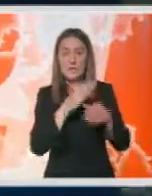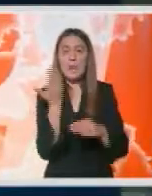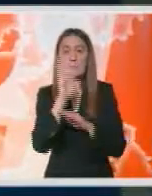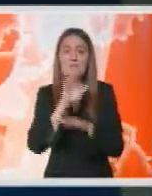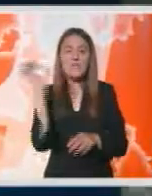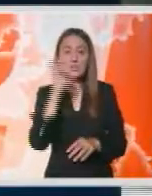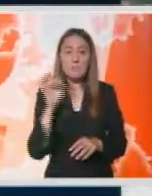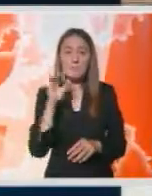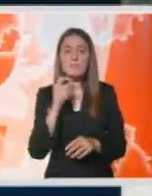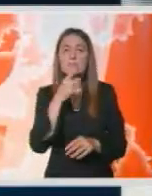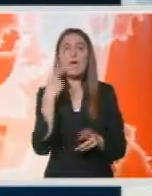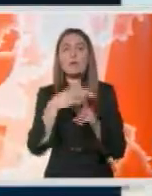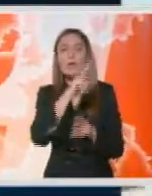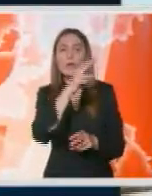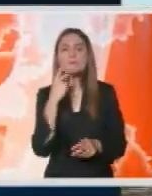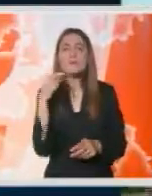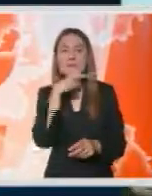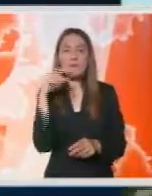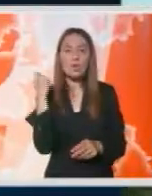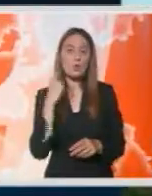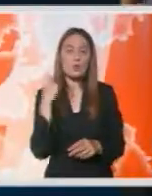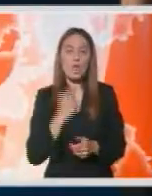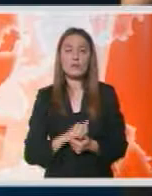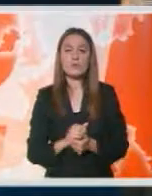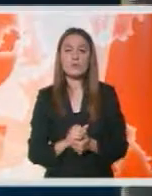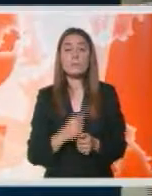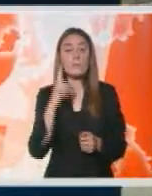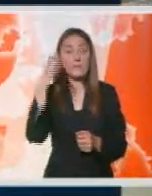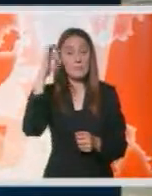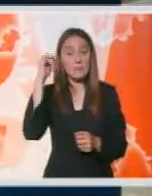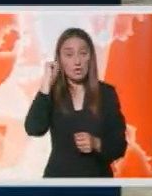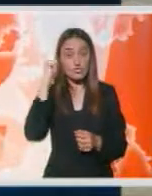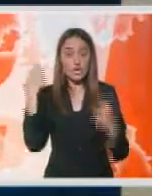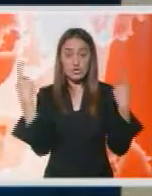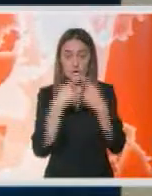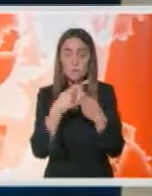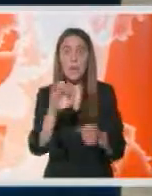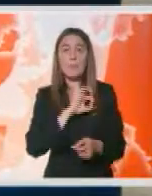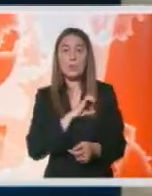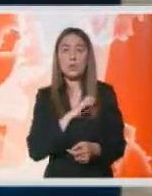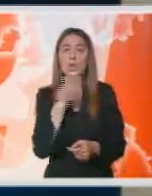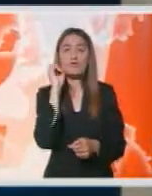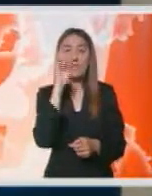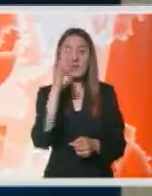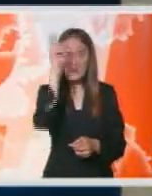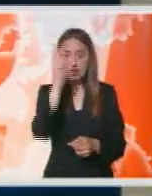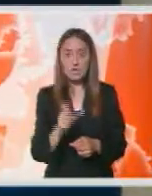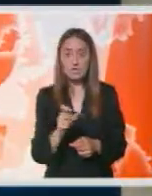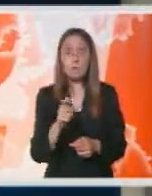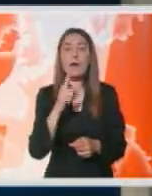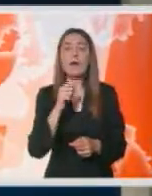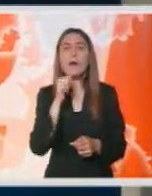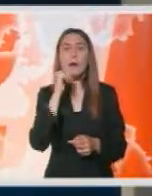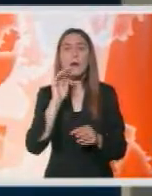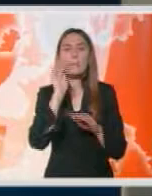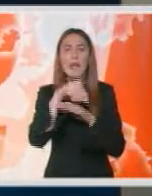pristalica opozicije takozvanih crvenokošuljaša. Samo u jučerašnjim sukobima poginulo je 14 osoba, dok je